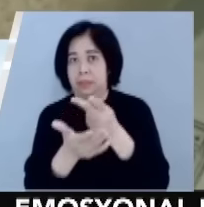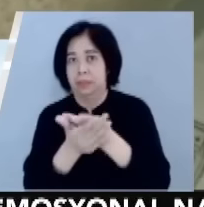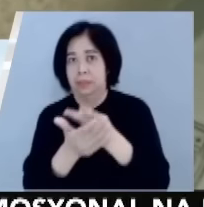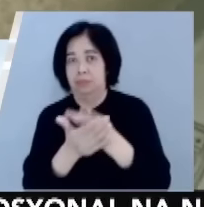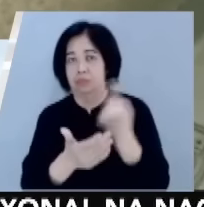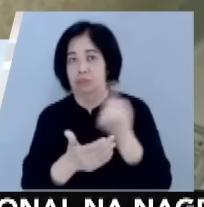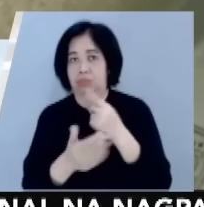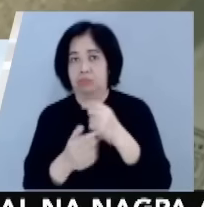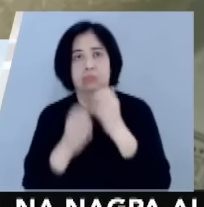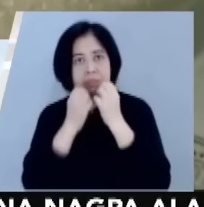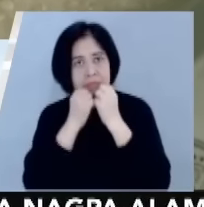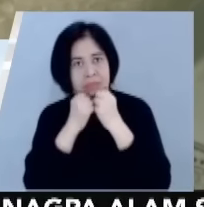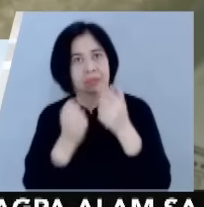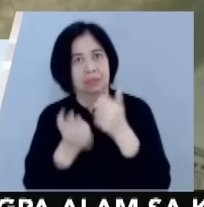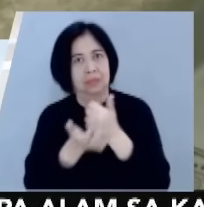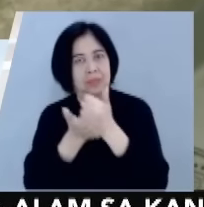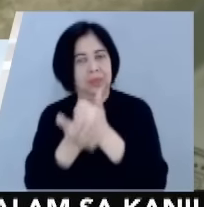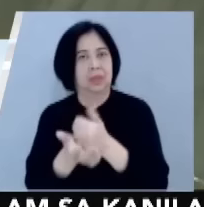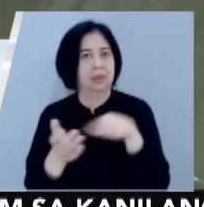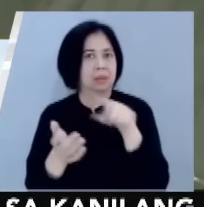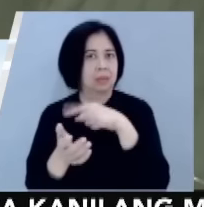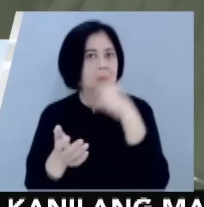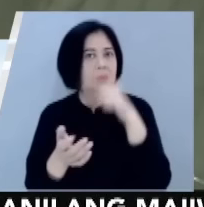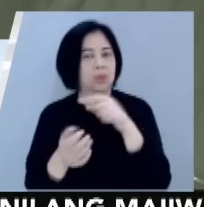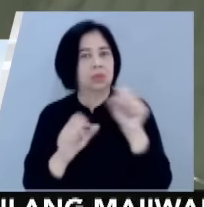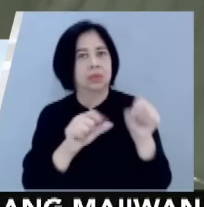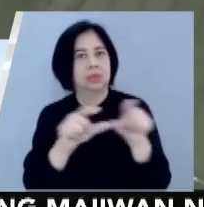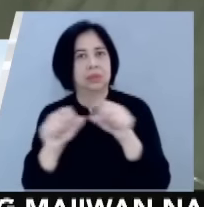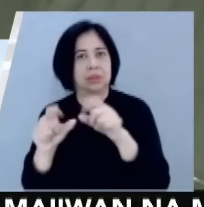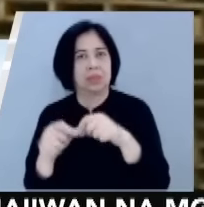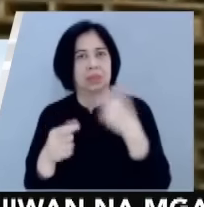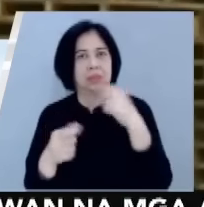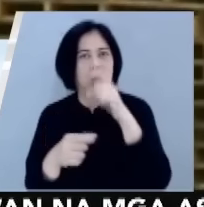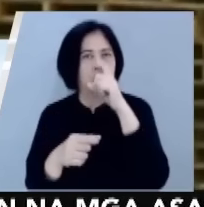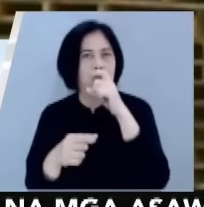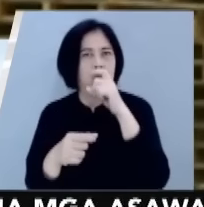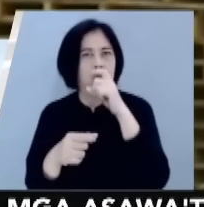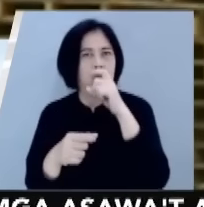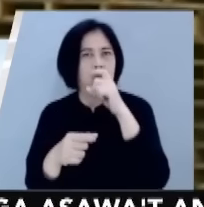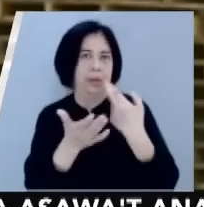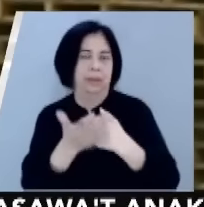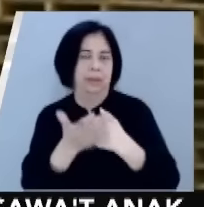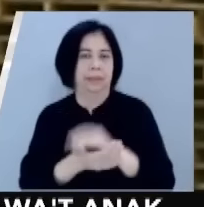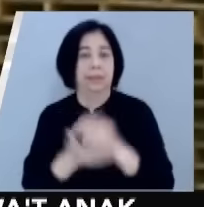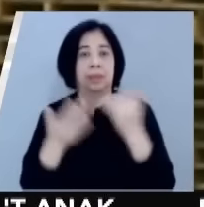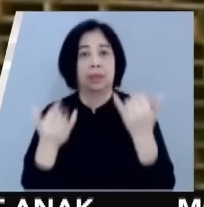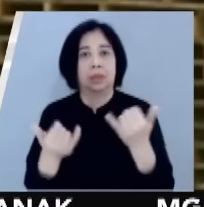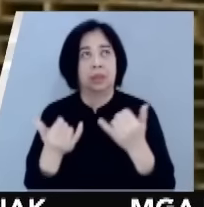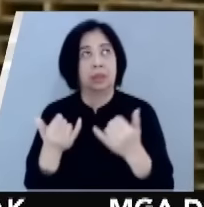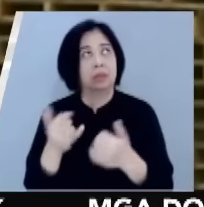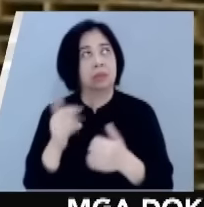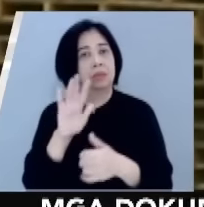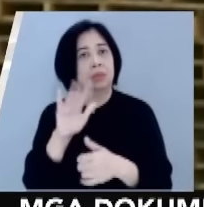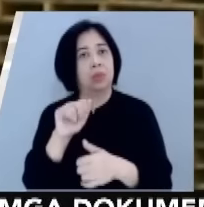Malaking tulong pa naman daw sana ito para mabenta ang mga nalulumang bigas. Sa ngayon kasi nasa